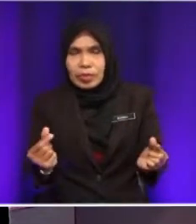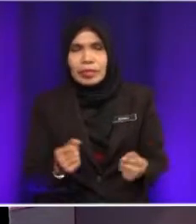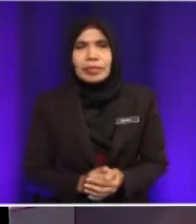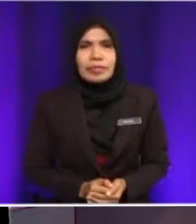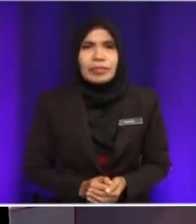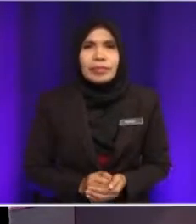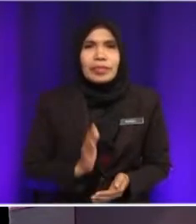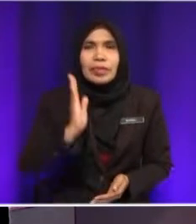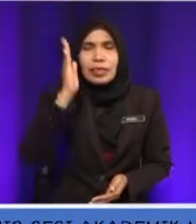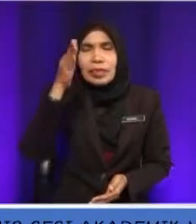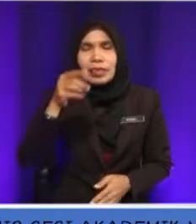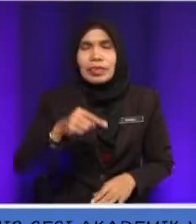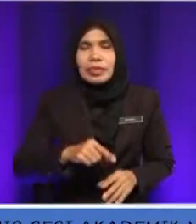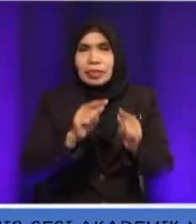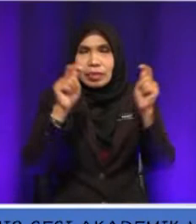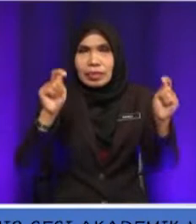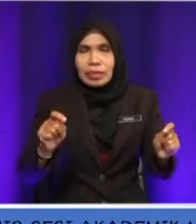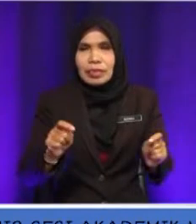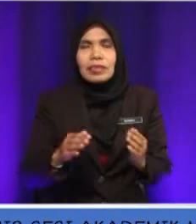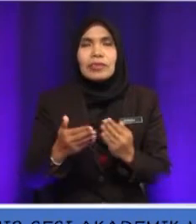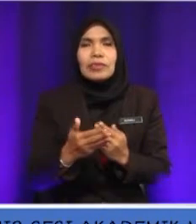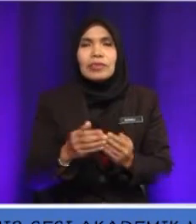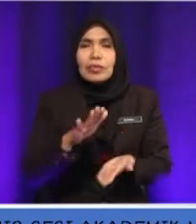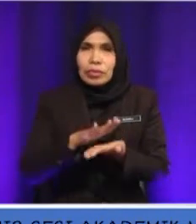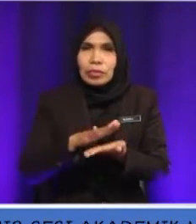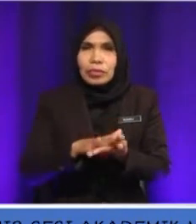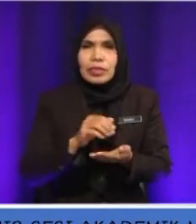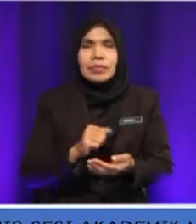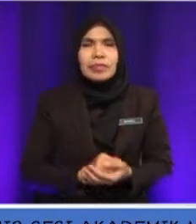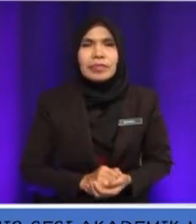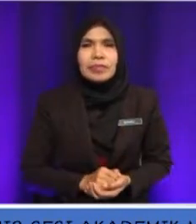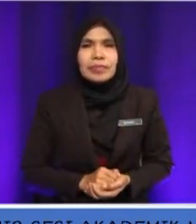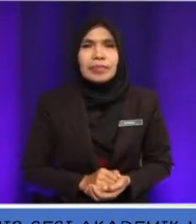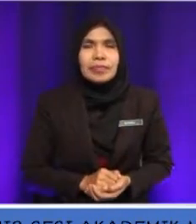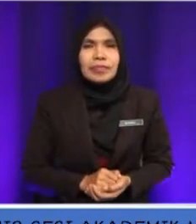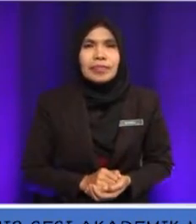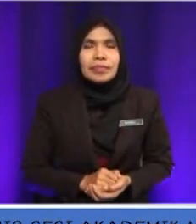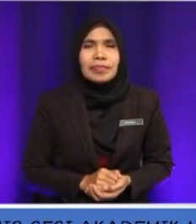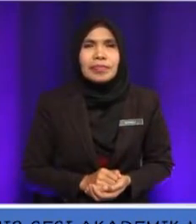pihak sekolah masing-masing dalam pencak silat mereka di sekolah itulah